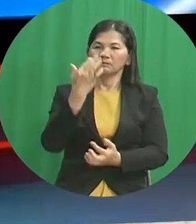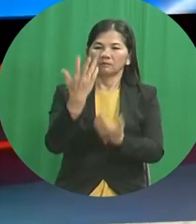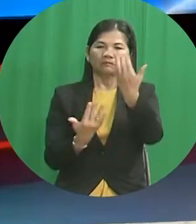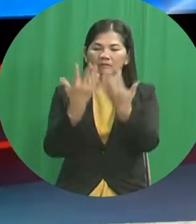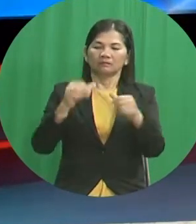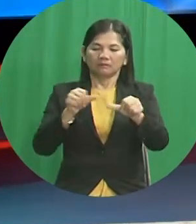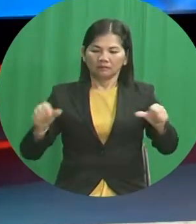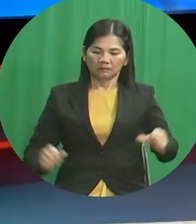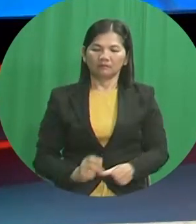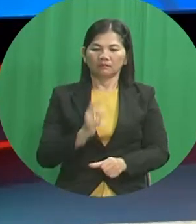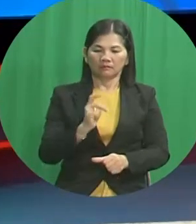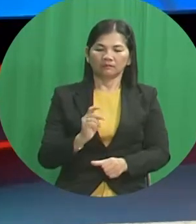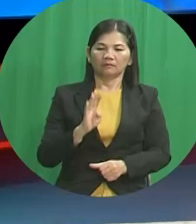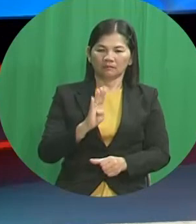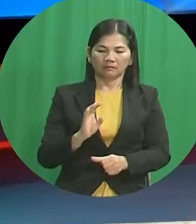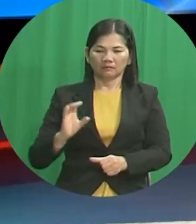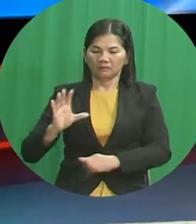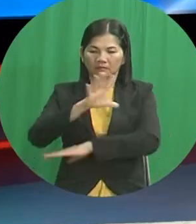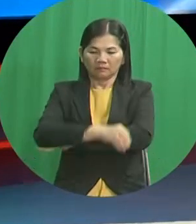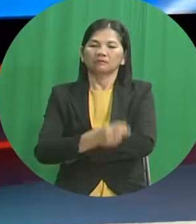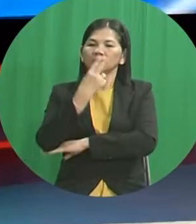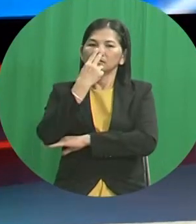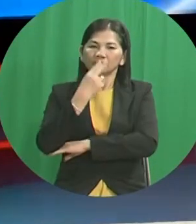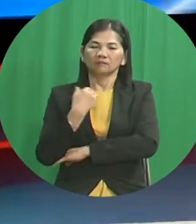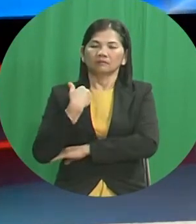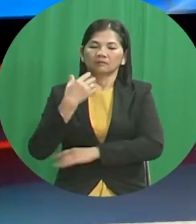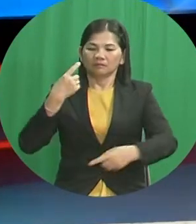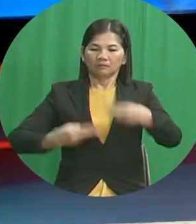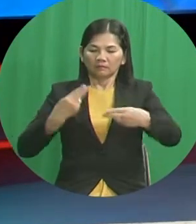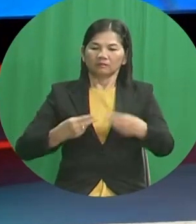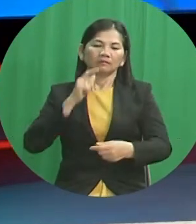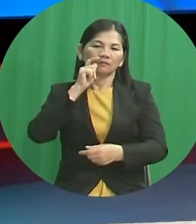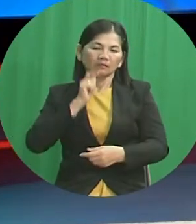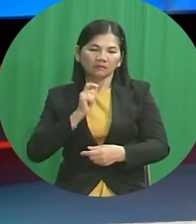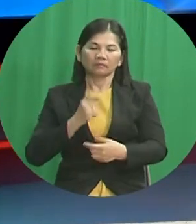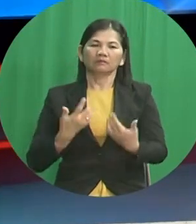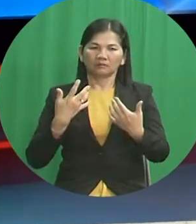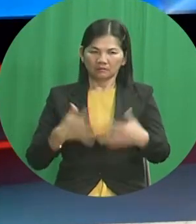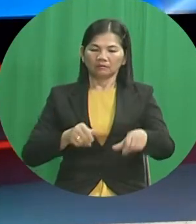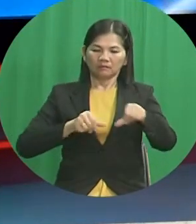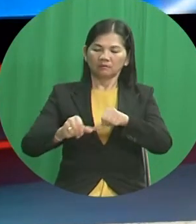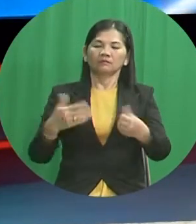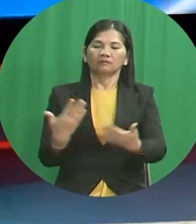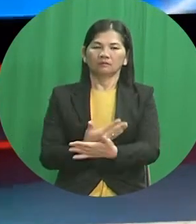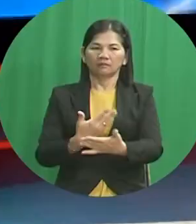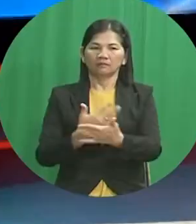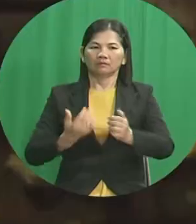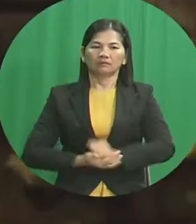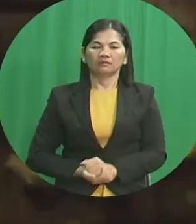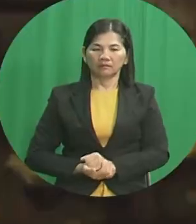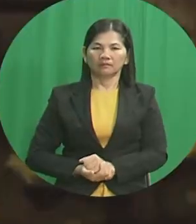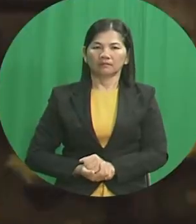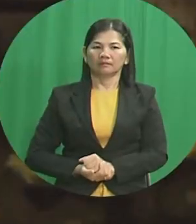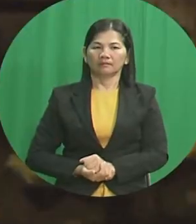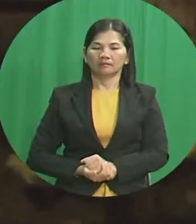ឆេះនៅតំបន់កាសាស្ទ្រីបកាលពីយប់ថ្ងៃអាទិត្យគណៈដែរសង្គ្រាមអ៊ីស្រាអែលនិងក្រុមហាម៉ាស់បានបន្តជាថ្មីដែរ